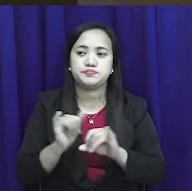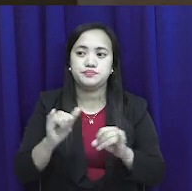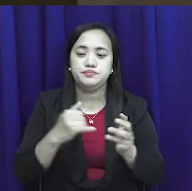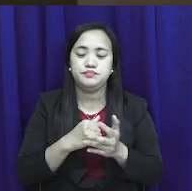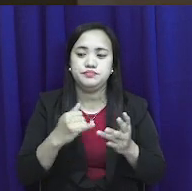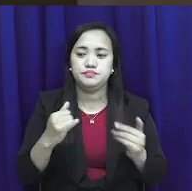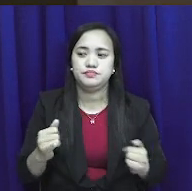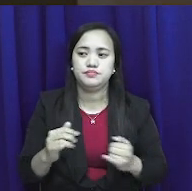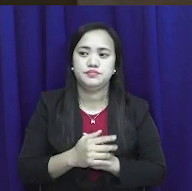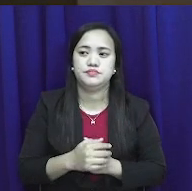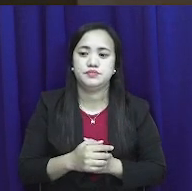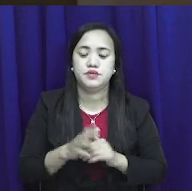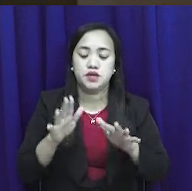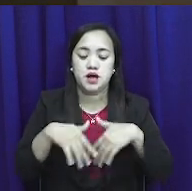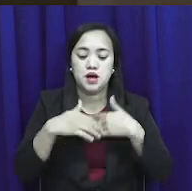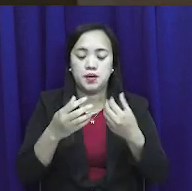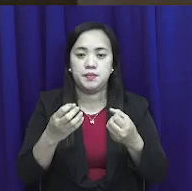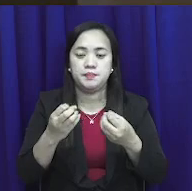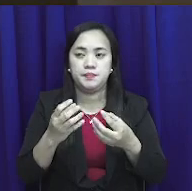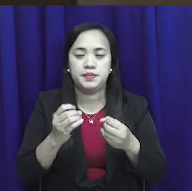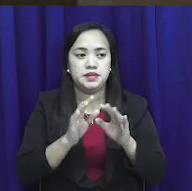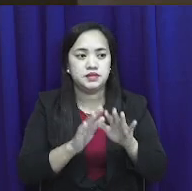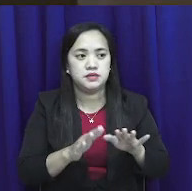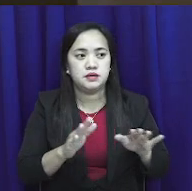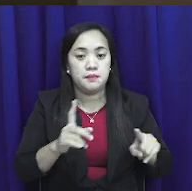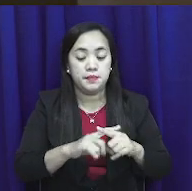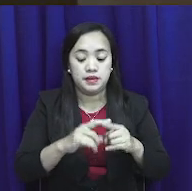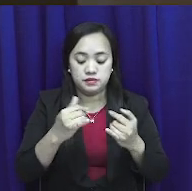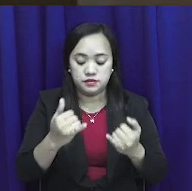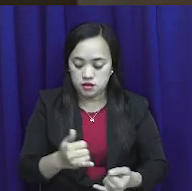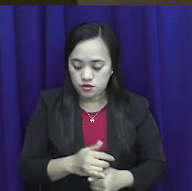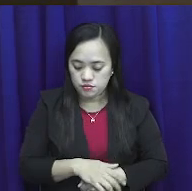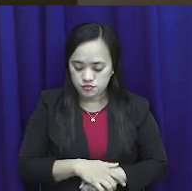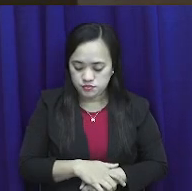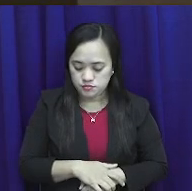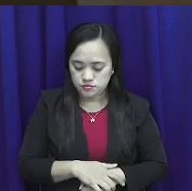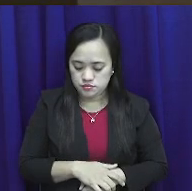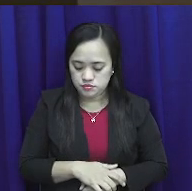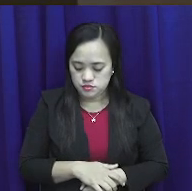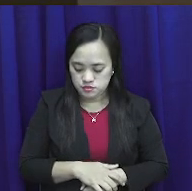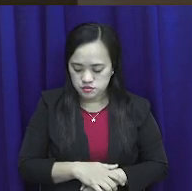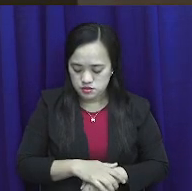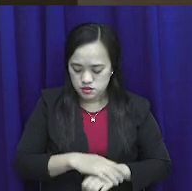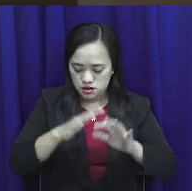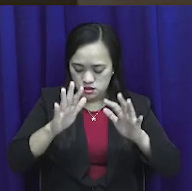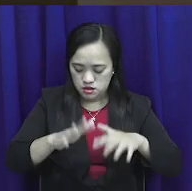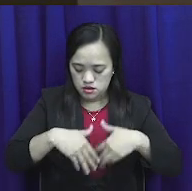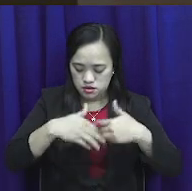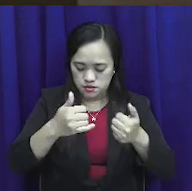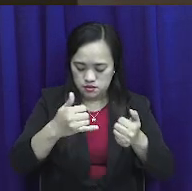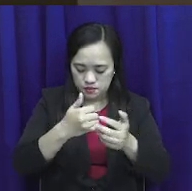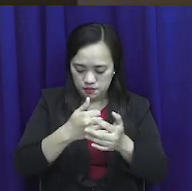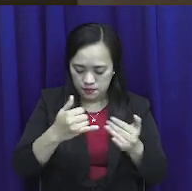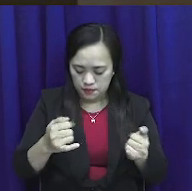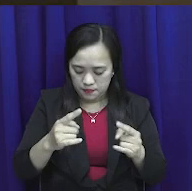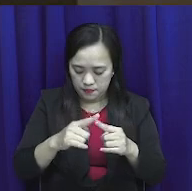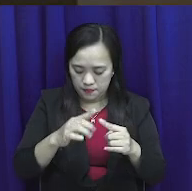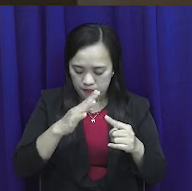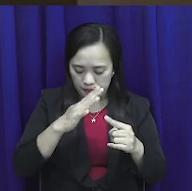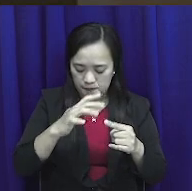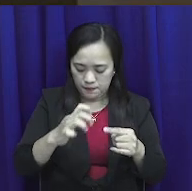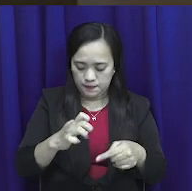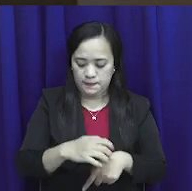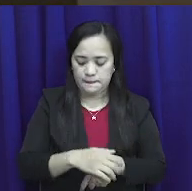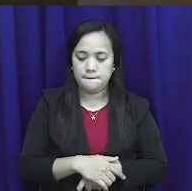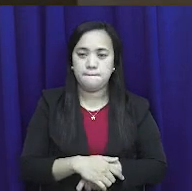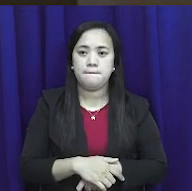dito na ilan yung anak niya pero nakita niyo naman kung paano nag-test pa yung kanyang anak na si Jin ' ba nung